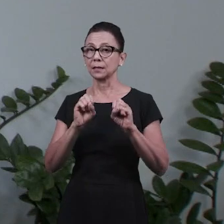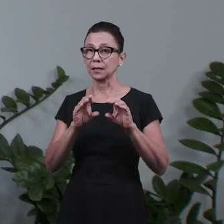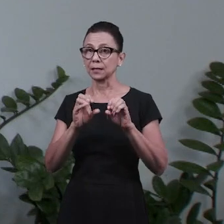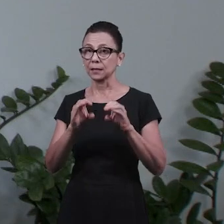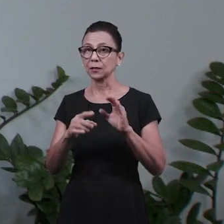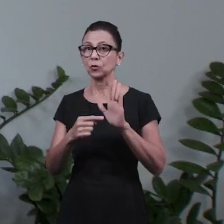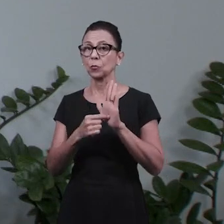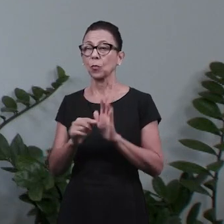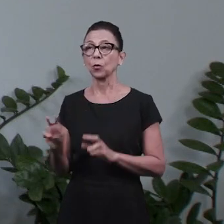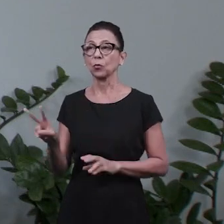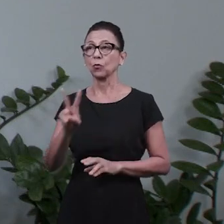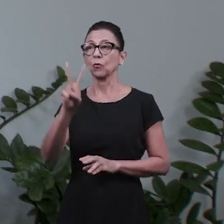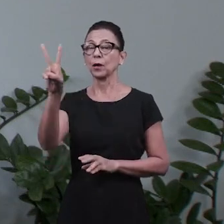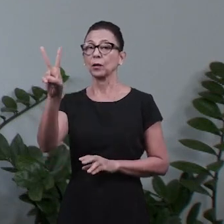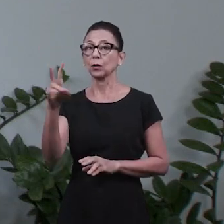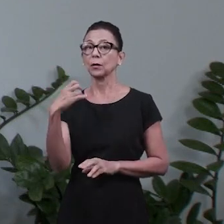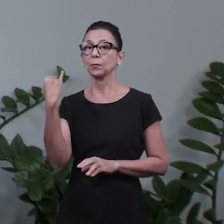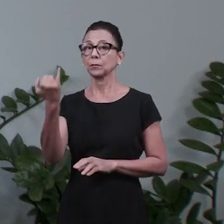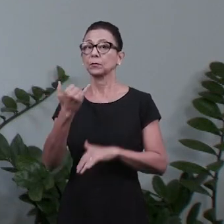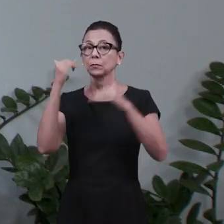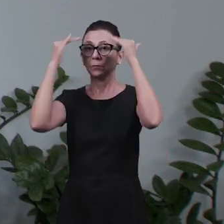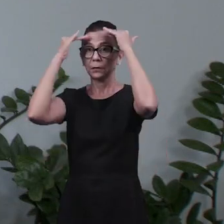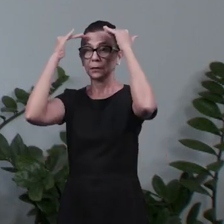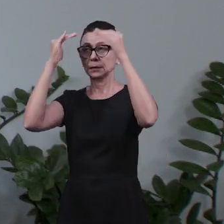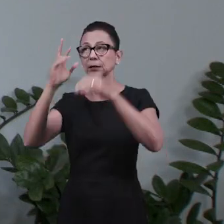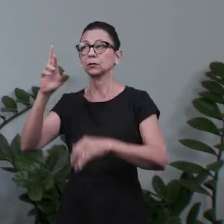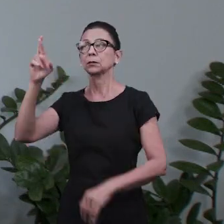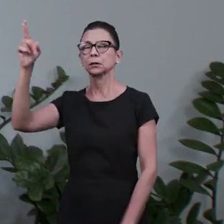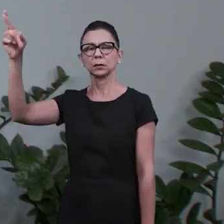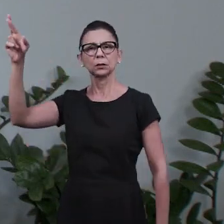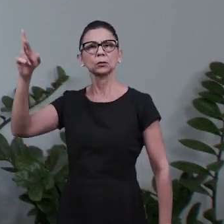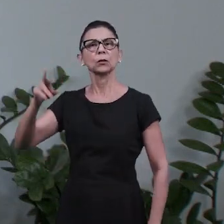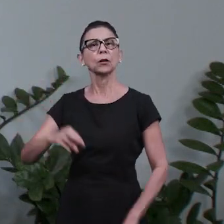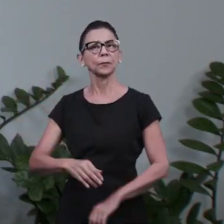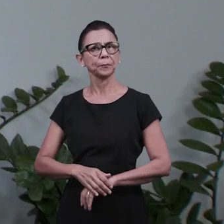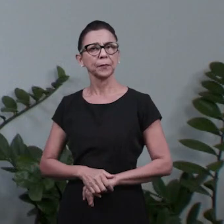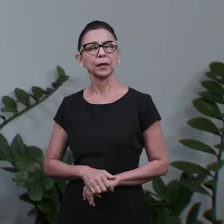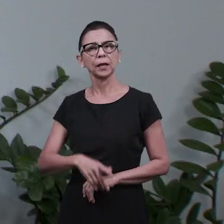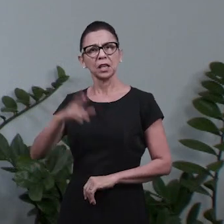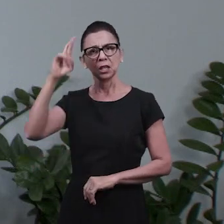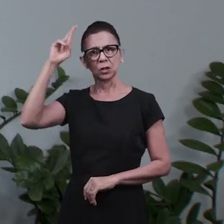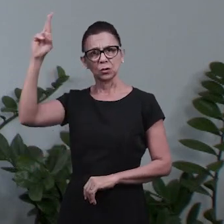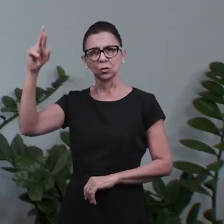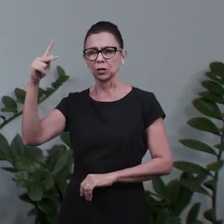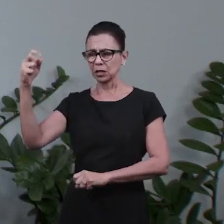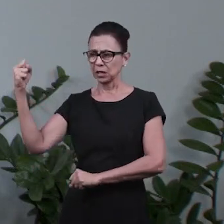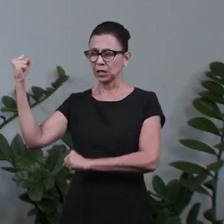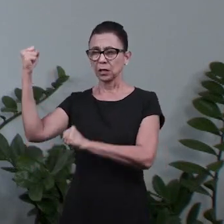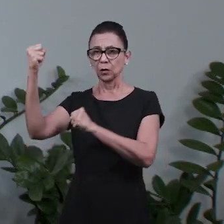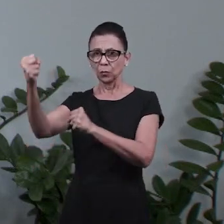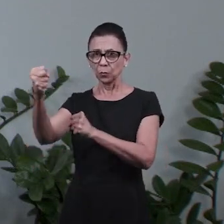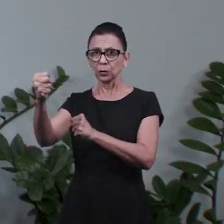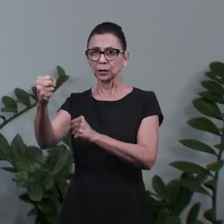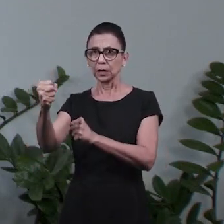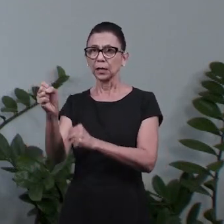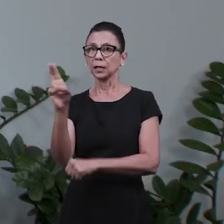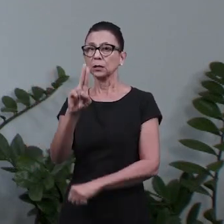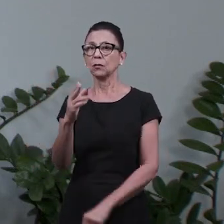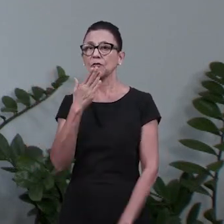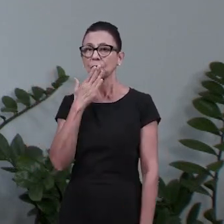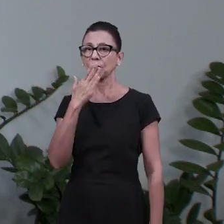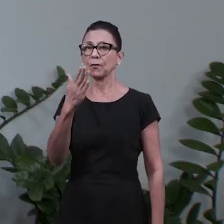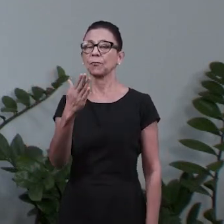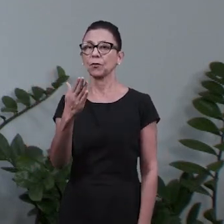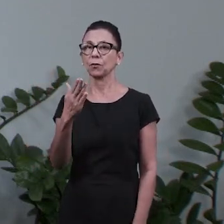Seigneur et combien le Seigneur il est prêt à opérer avec son pouvoir à notre faveur quand